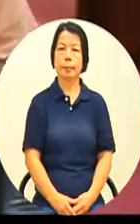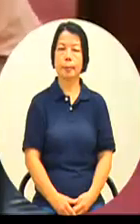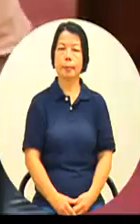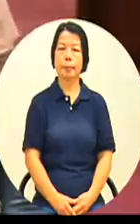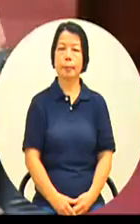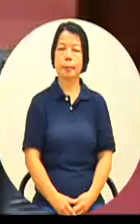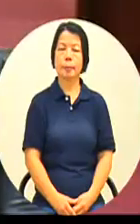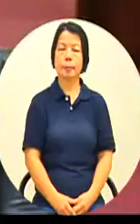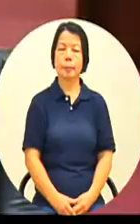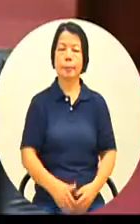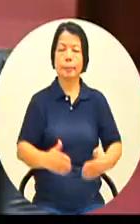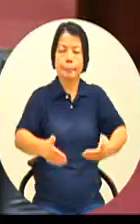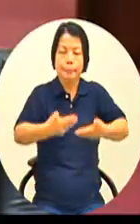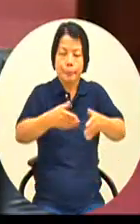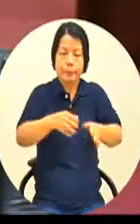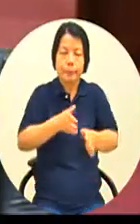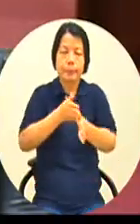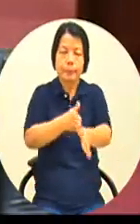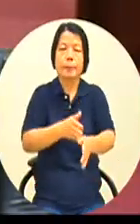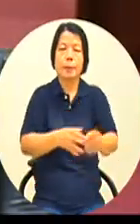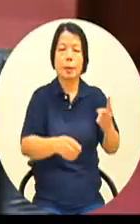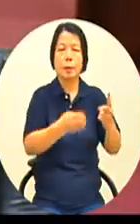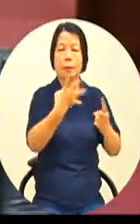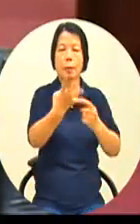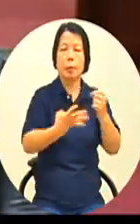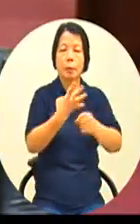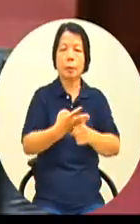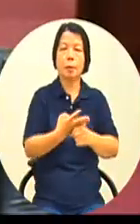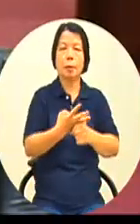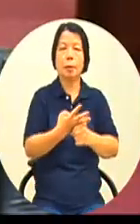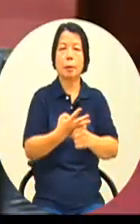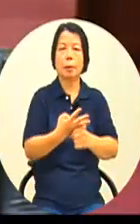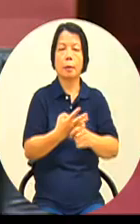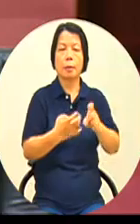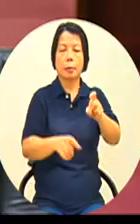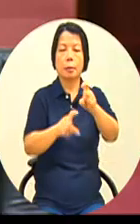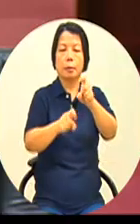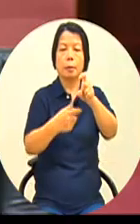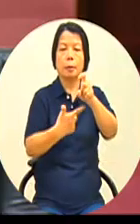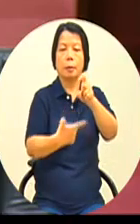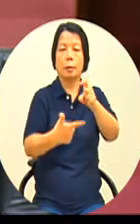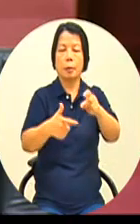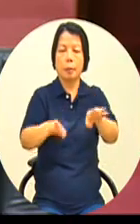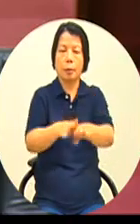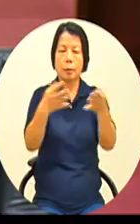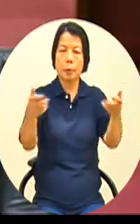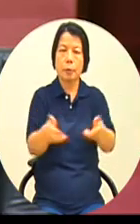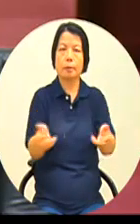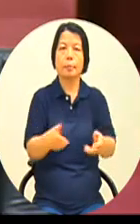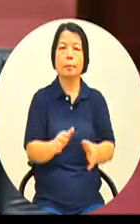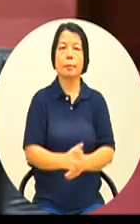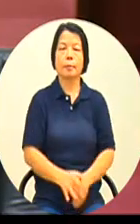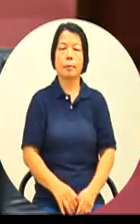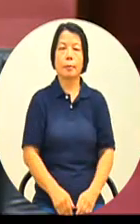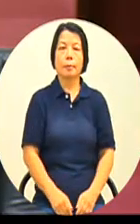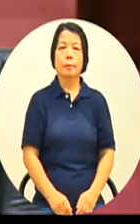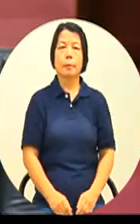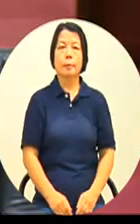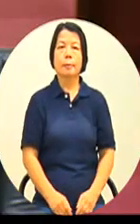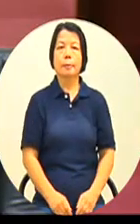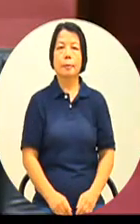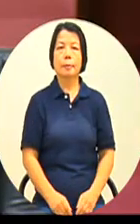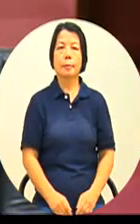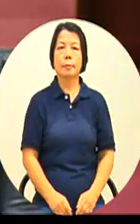咱这轻轨对不对吼？1804年10月16日吼开始营运对不对吼？现在到西四对不对吼？截